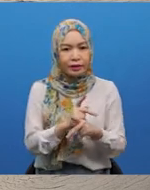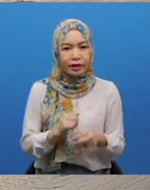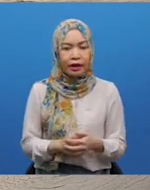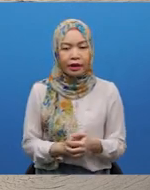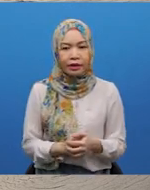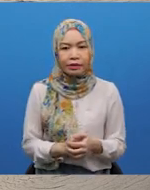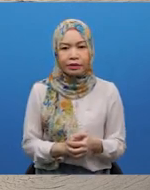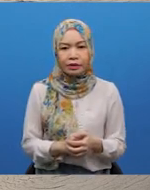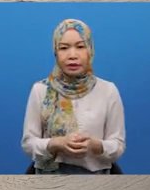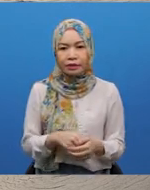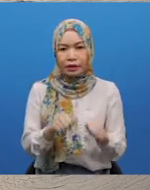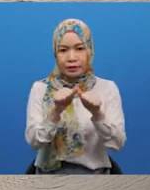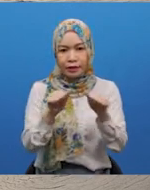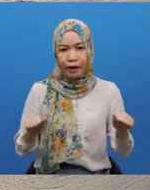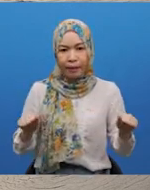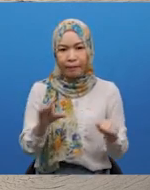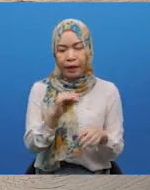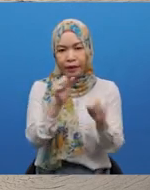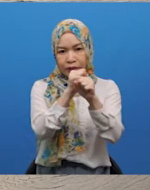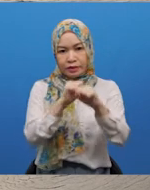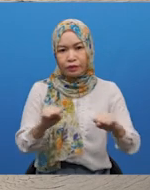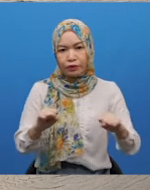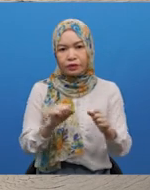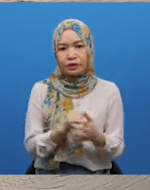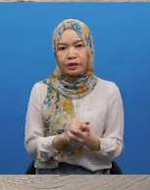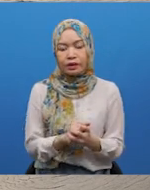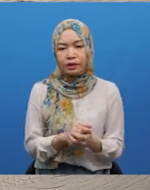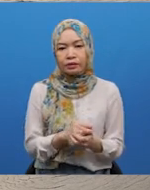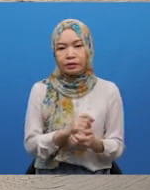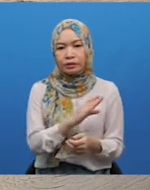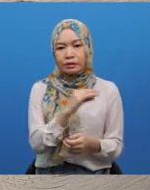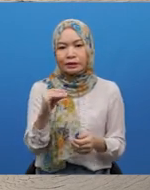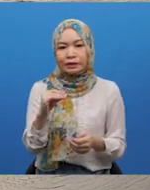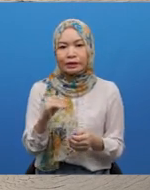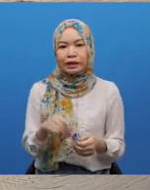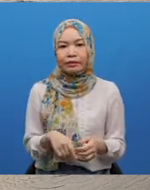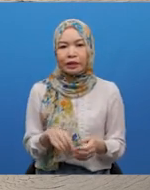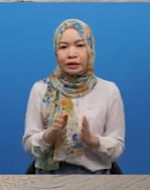sentosa sehingga menjadi tumpuan orang asing dan perantau.